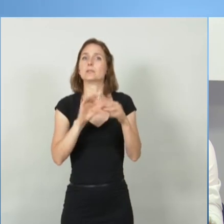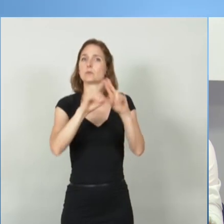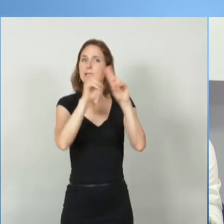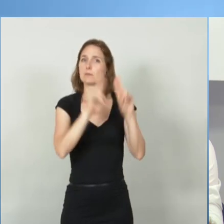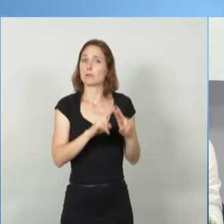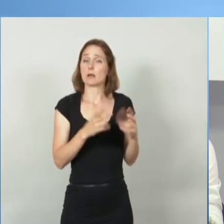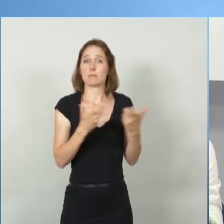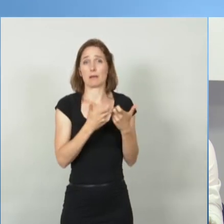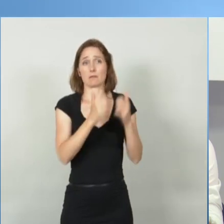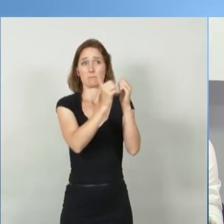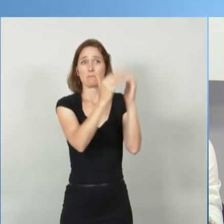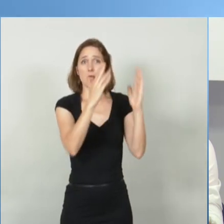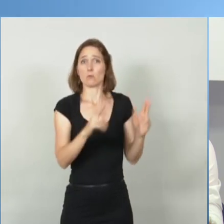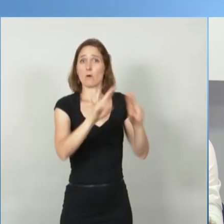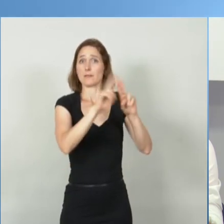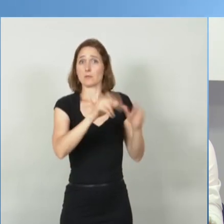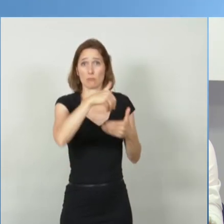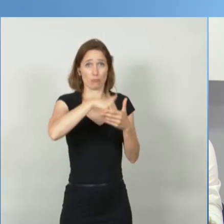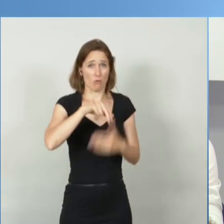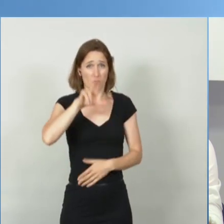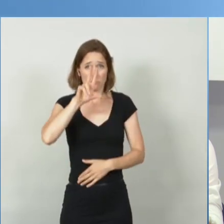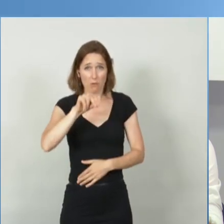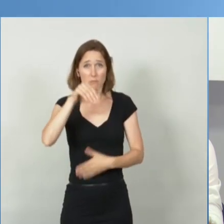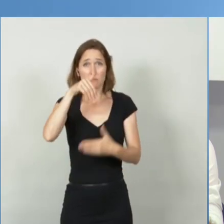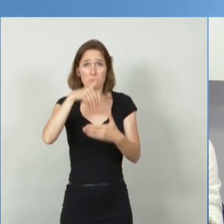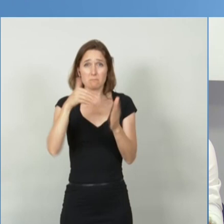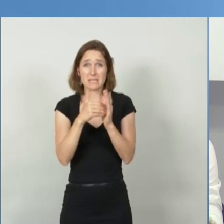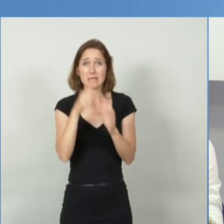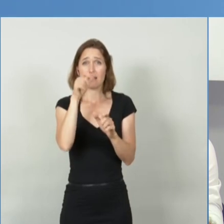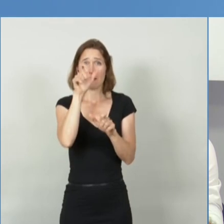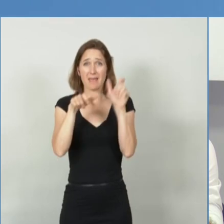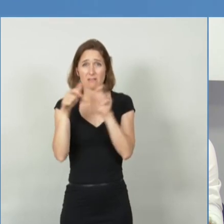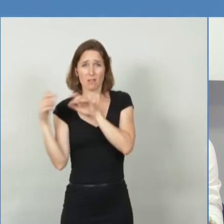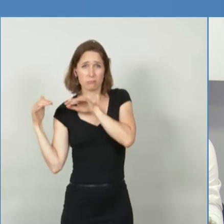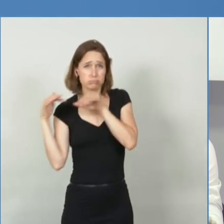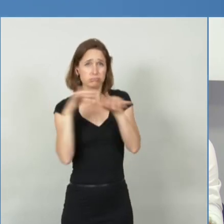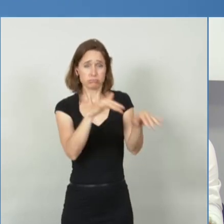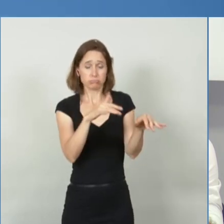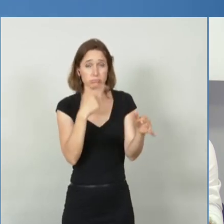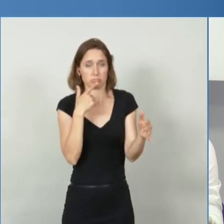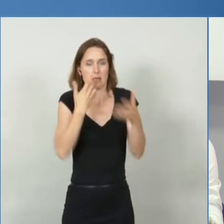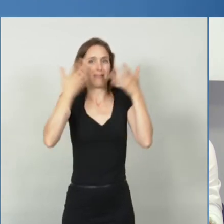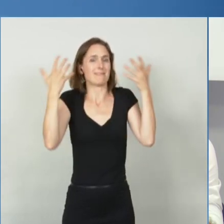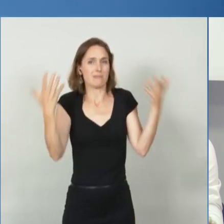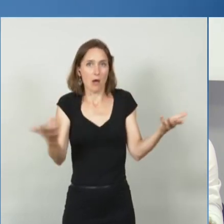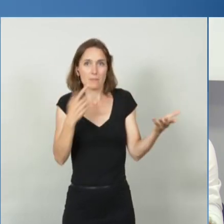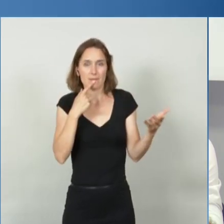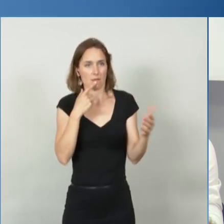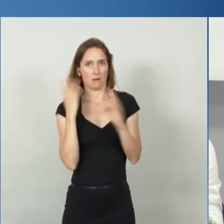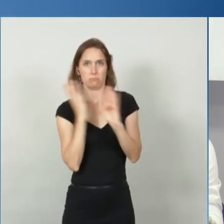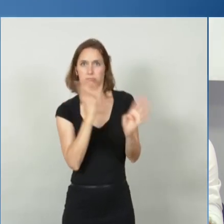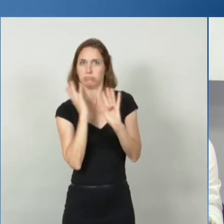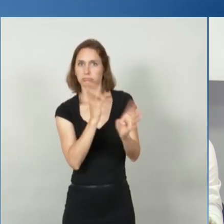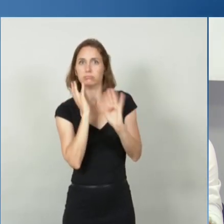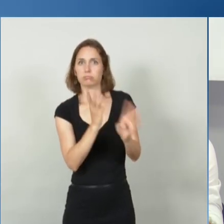Maison Internationale 30 000 personnes c'est conséquent c'est en termes de fréquentation c'est un lieu qui est extrêmement fréquenté avec une